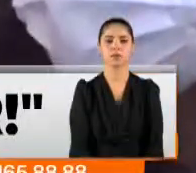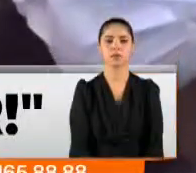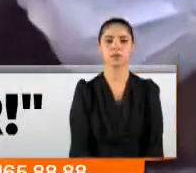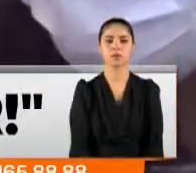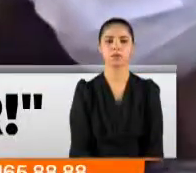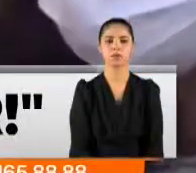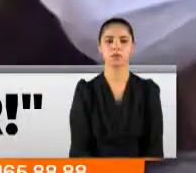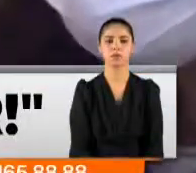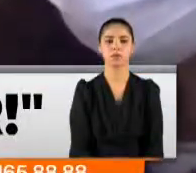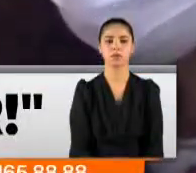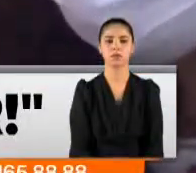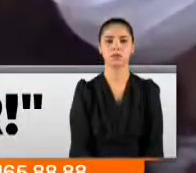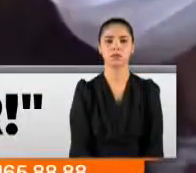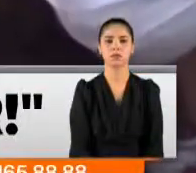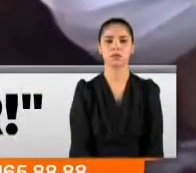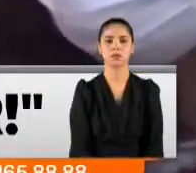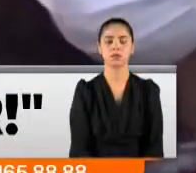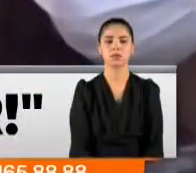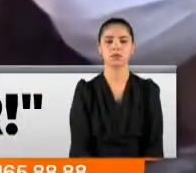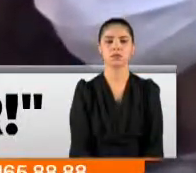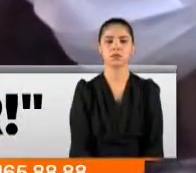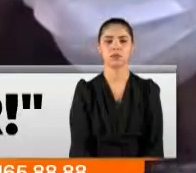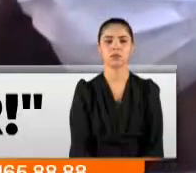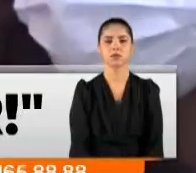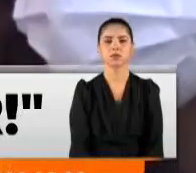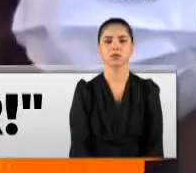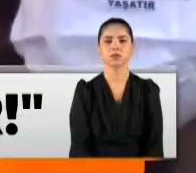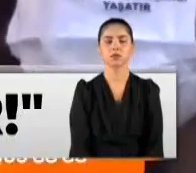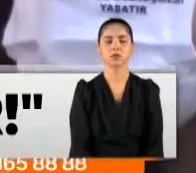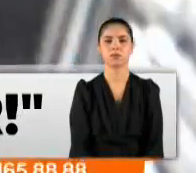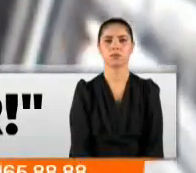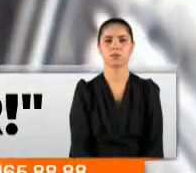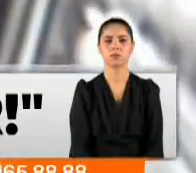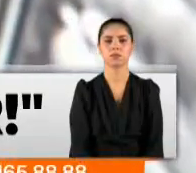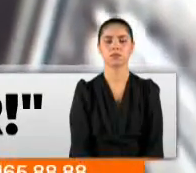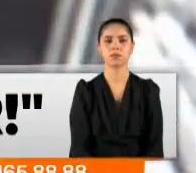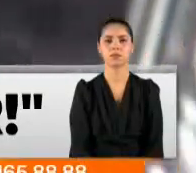dolaşmasını normal karşılıyor musunuz arkadaşlar? Normal mi bu?